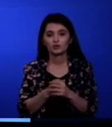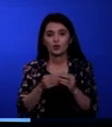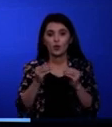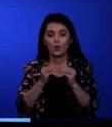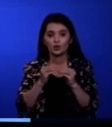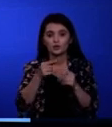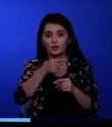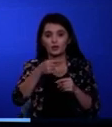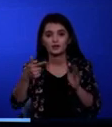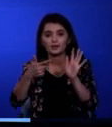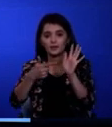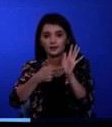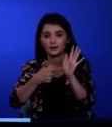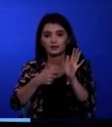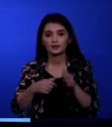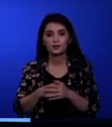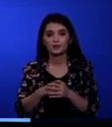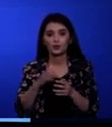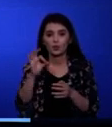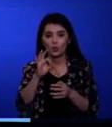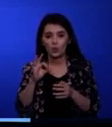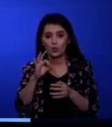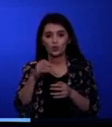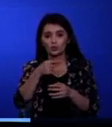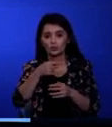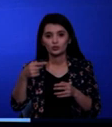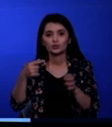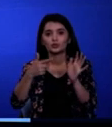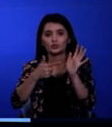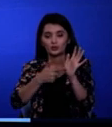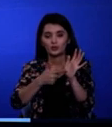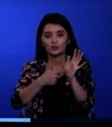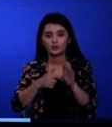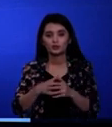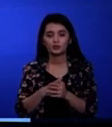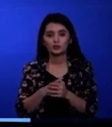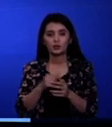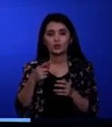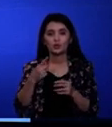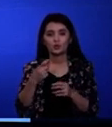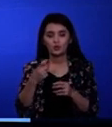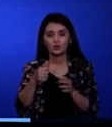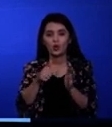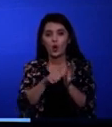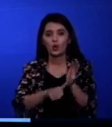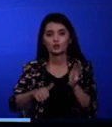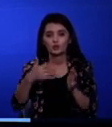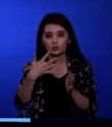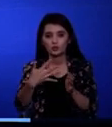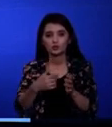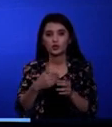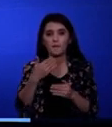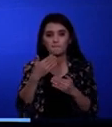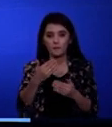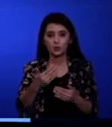Undan 7. 0 butun undan 7. 100 dan 65. Bu